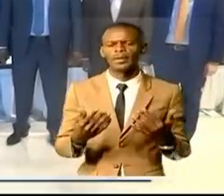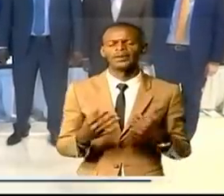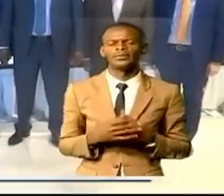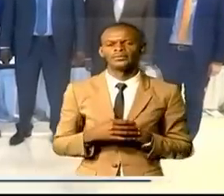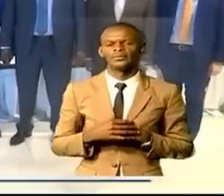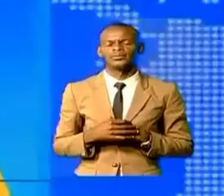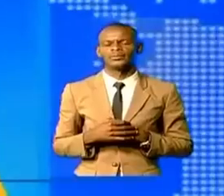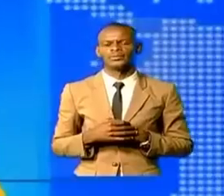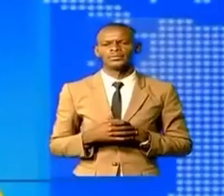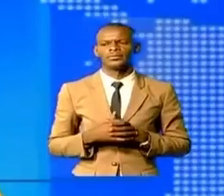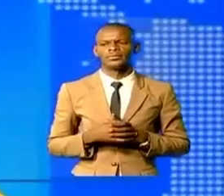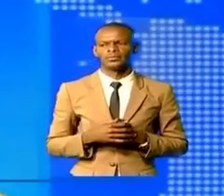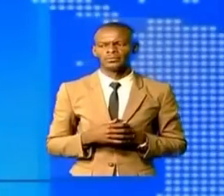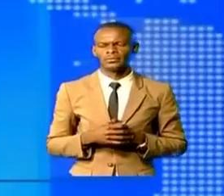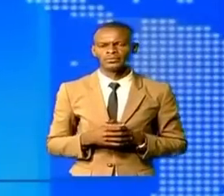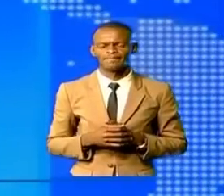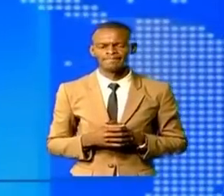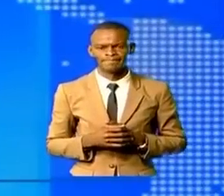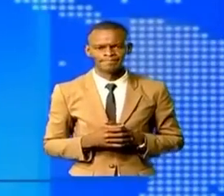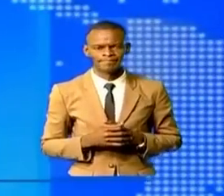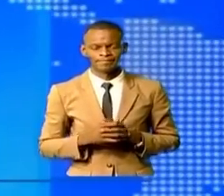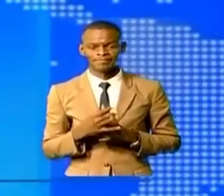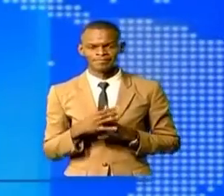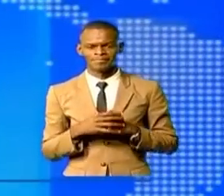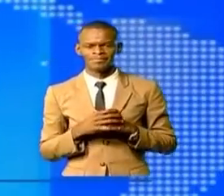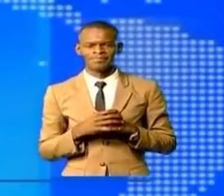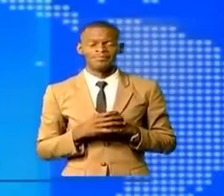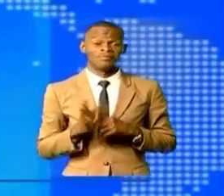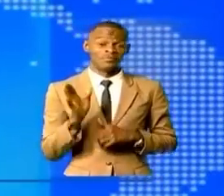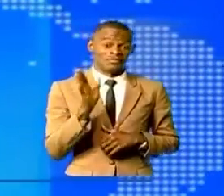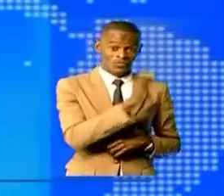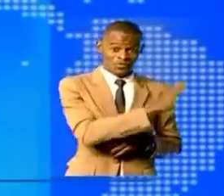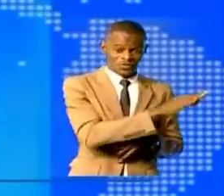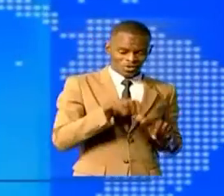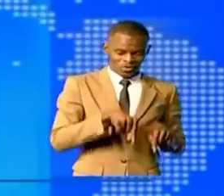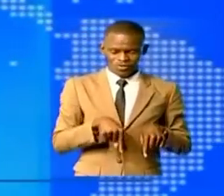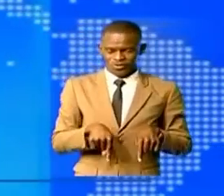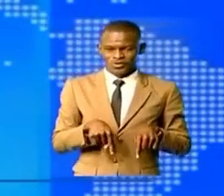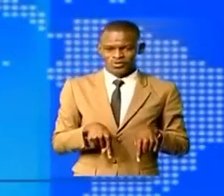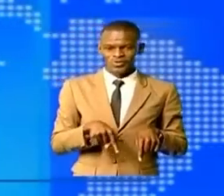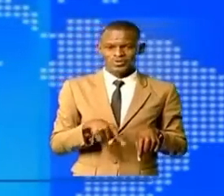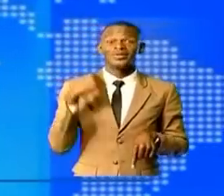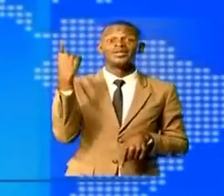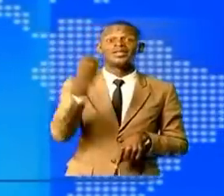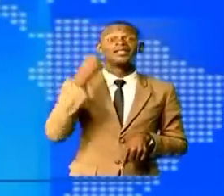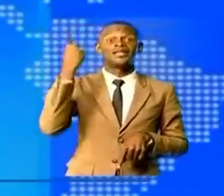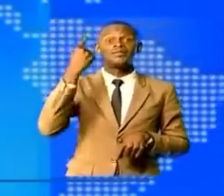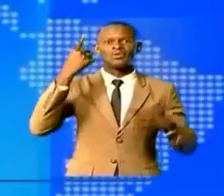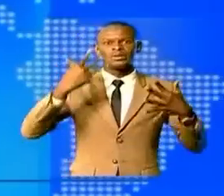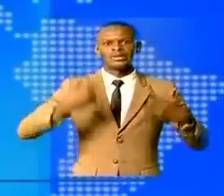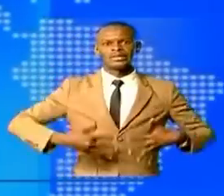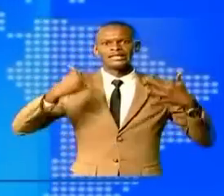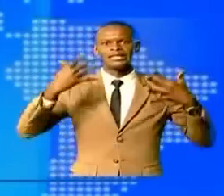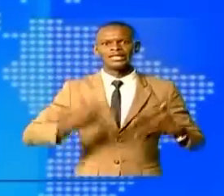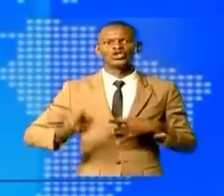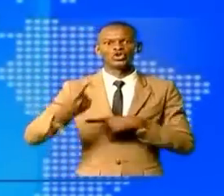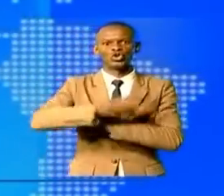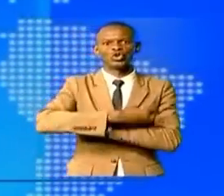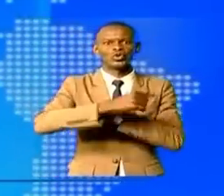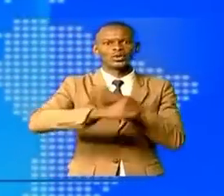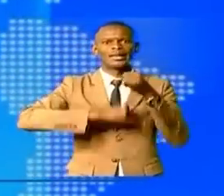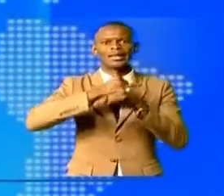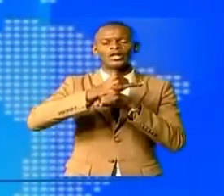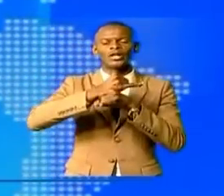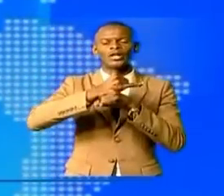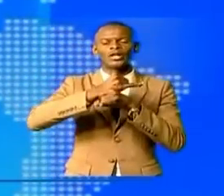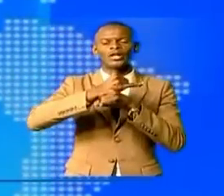l'État. L'humanité a célébré aujourd'hui la Journée internationale de l'Afrique à Kinshasa. Un groupe